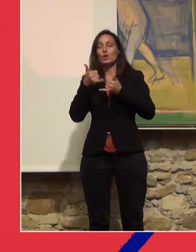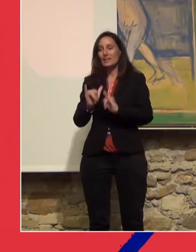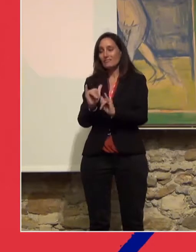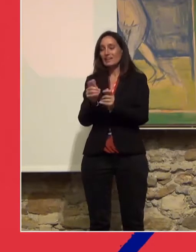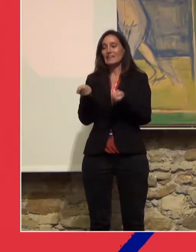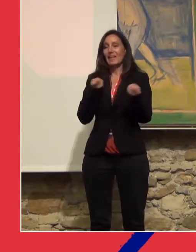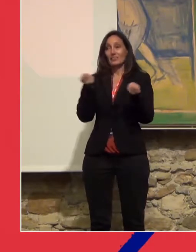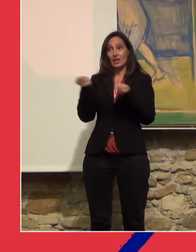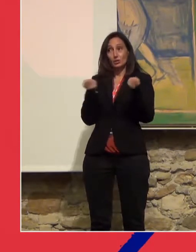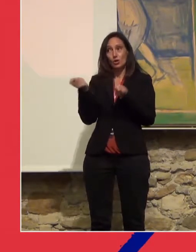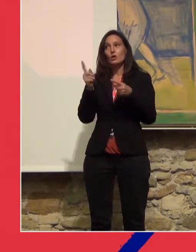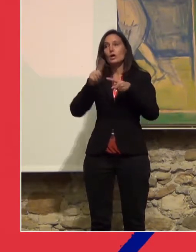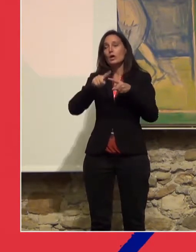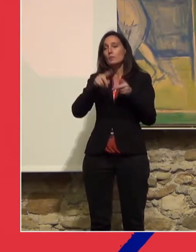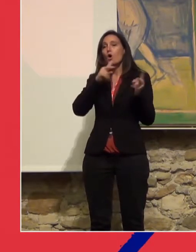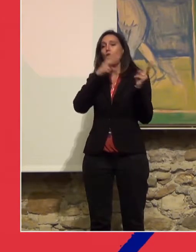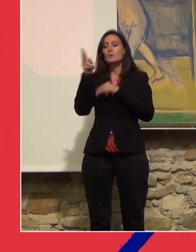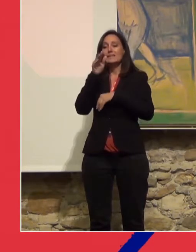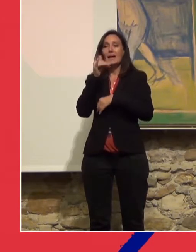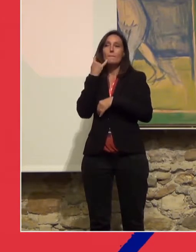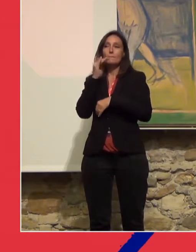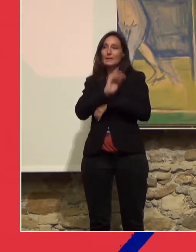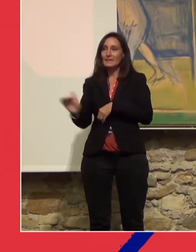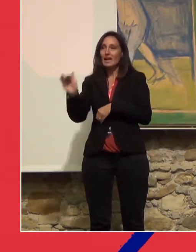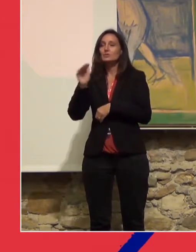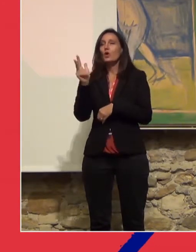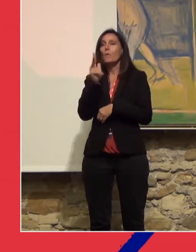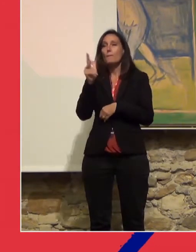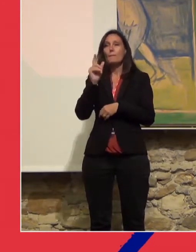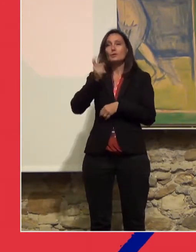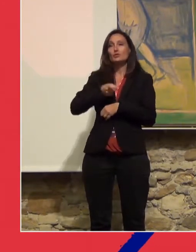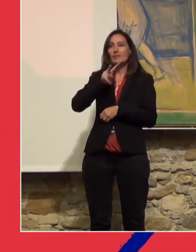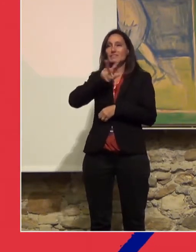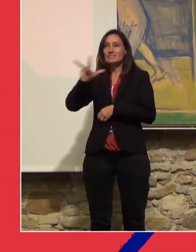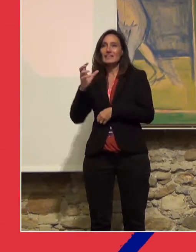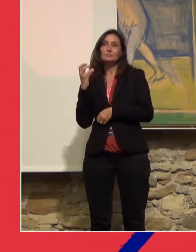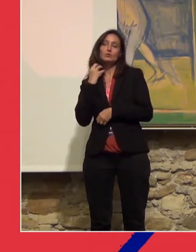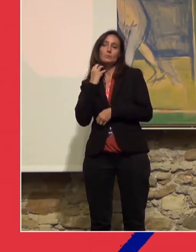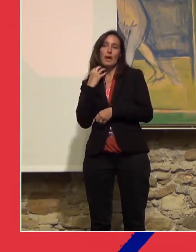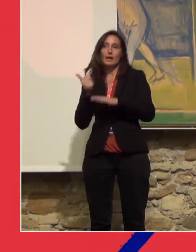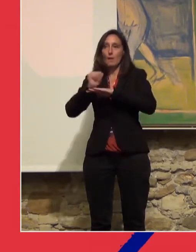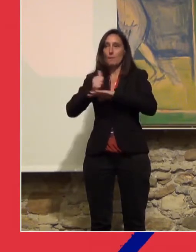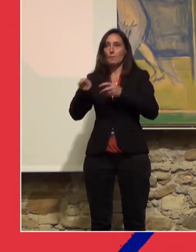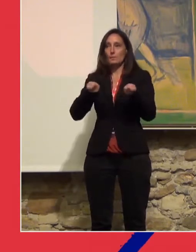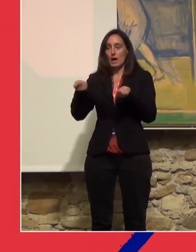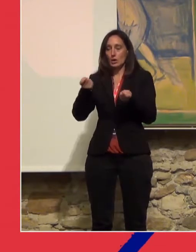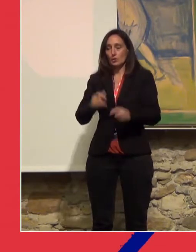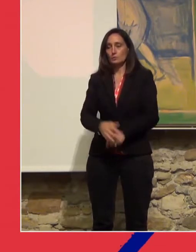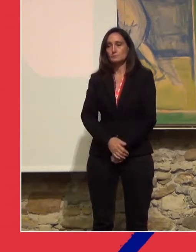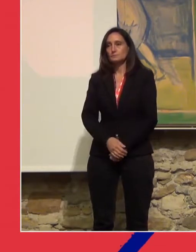Papa Giovanni XXIII di Bergamo. Vi auguriamo buon ascolto.